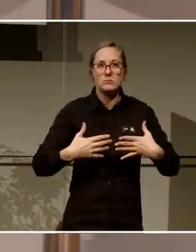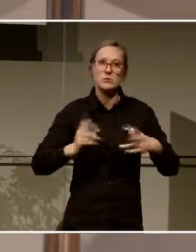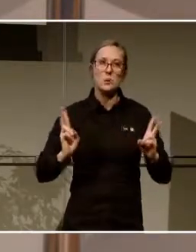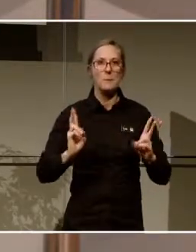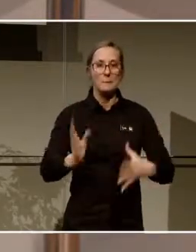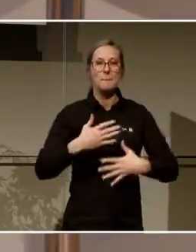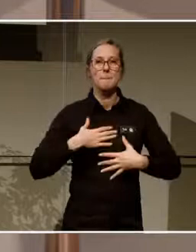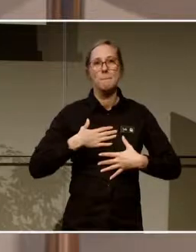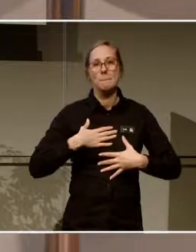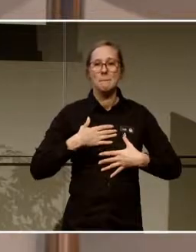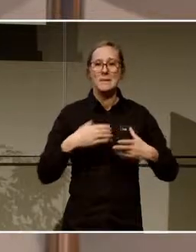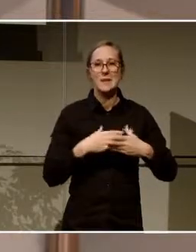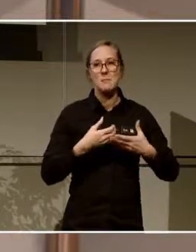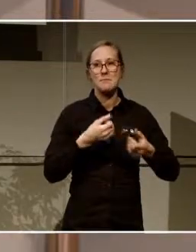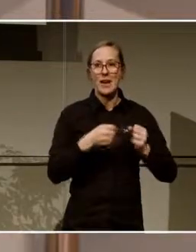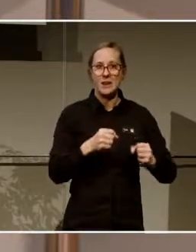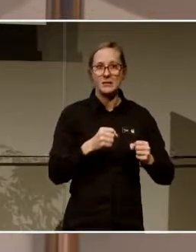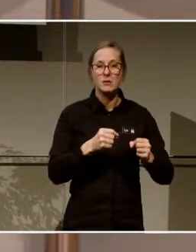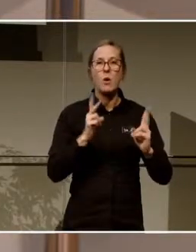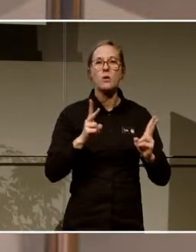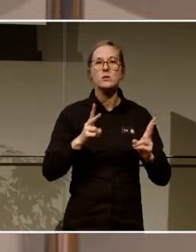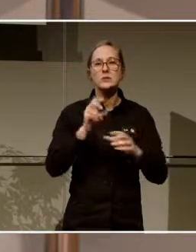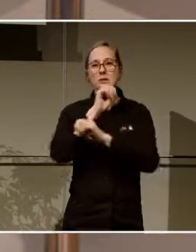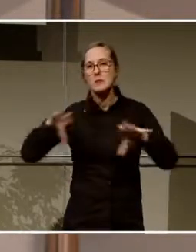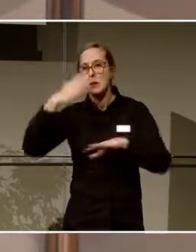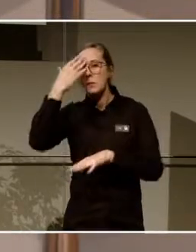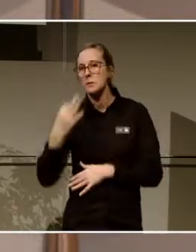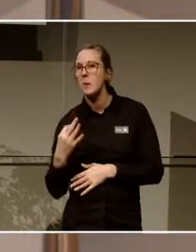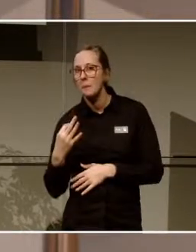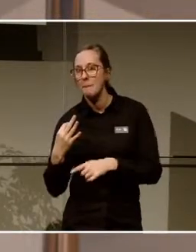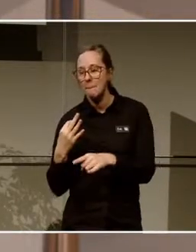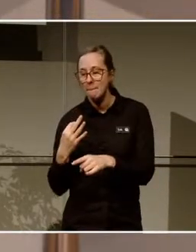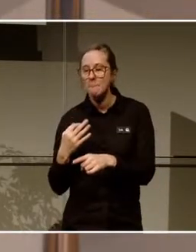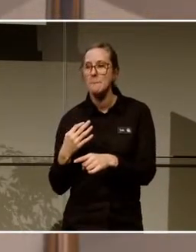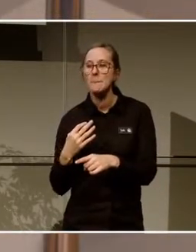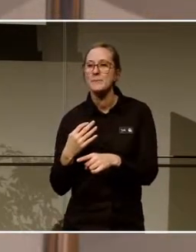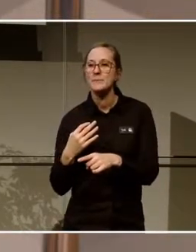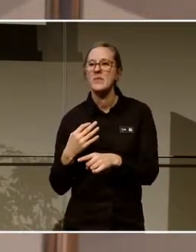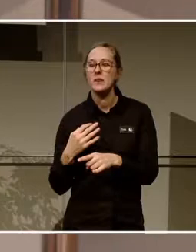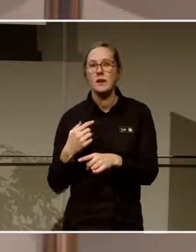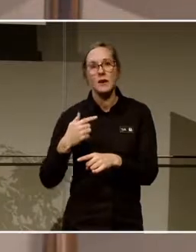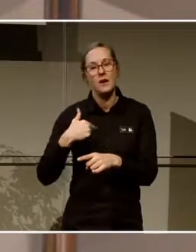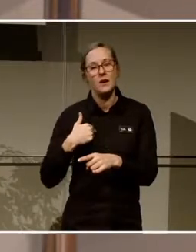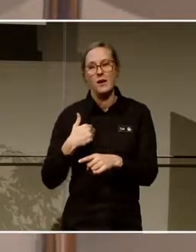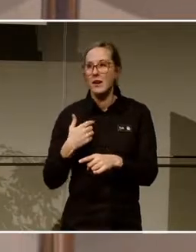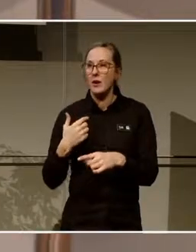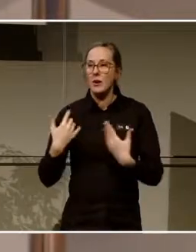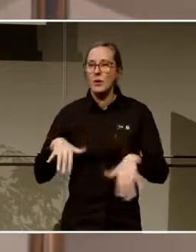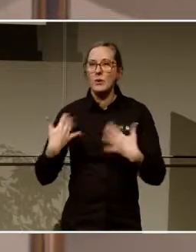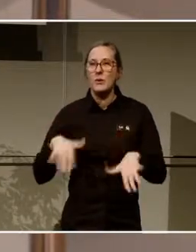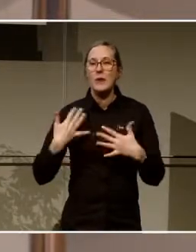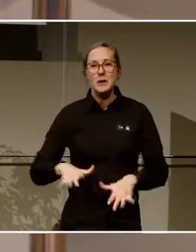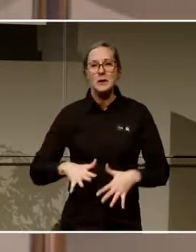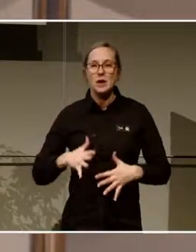samverkansrollen. Sen också en kunskapsspridning. Jag är oerhört glad för att det